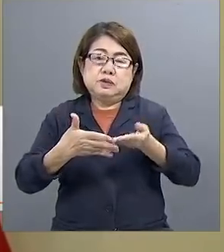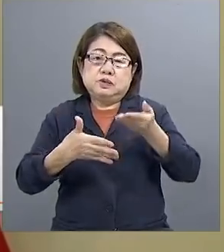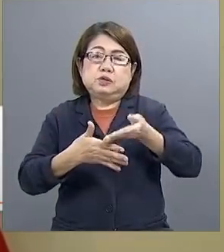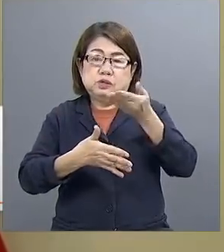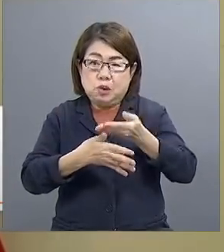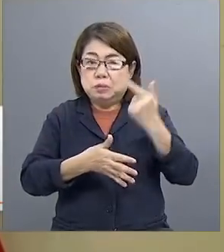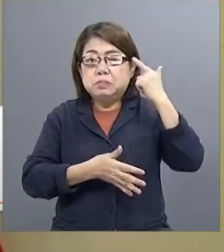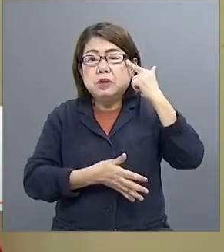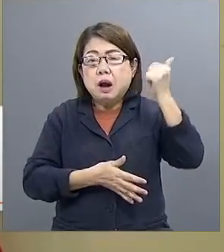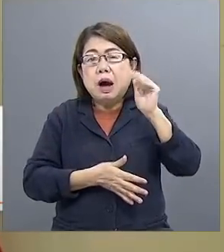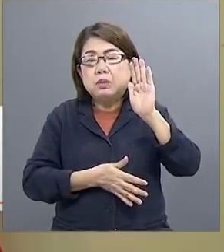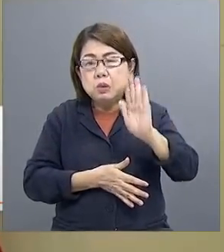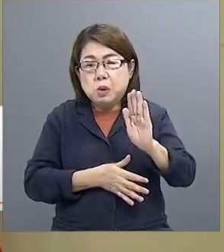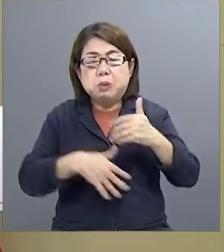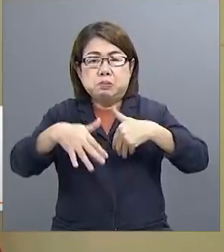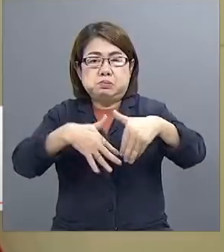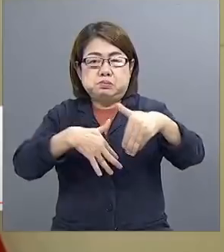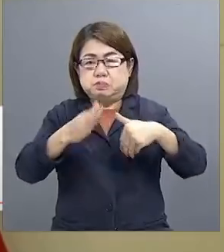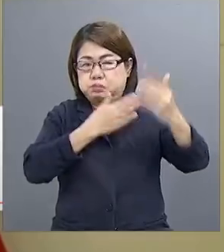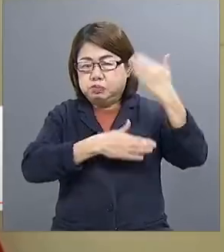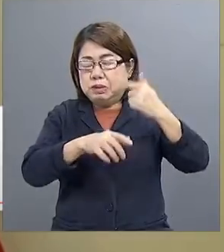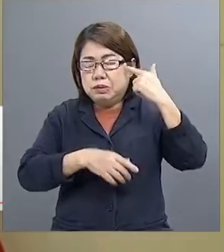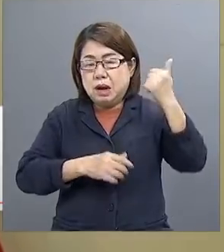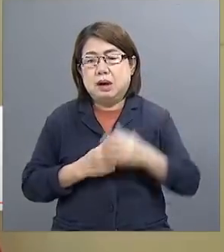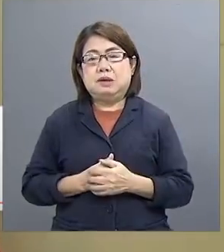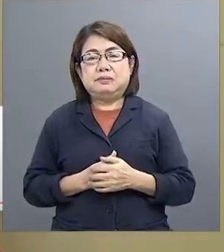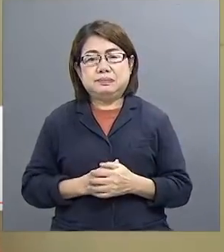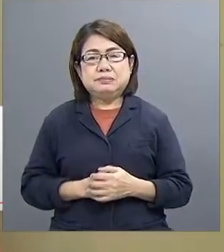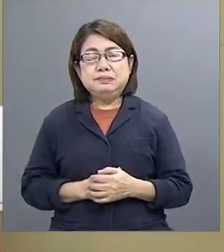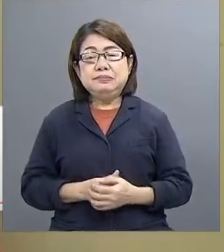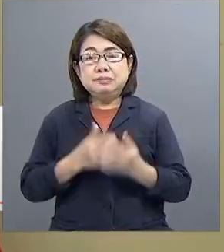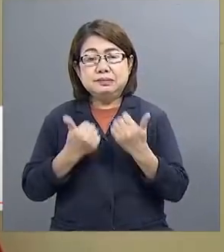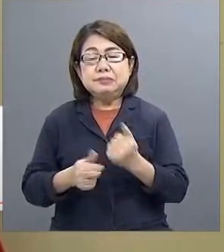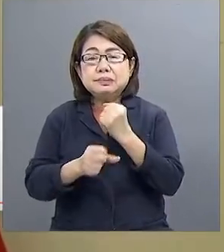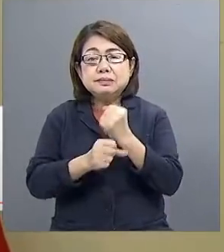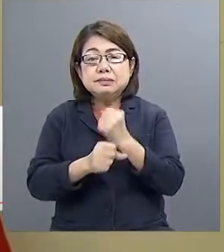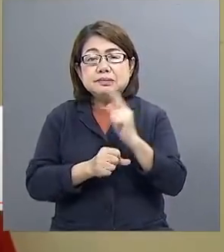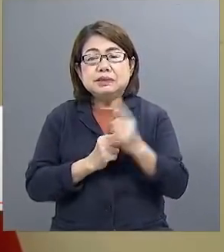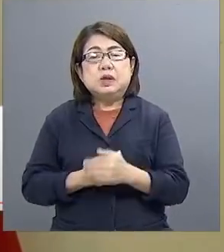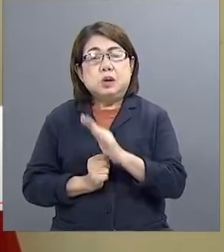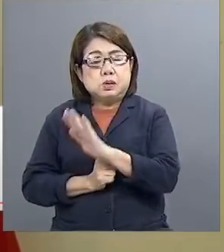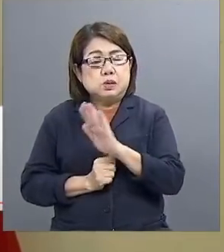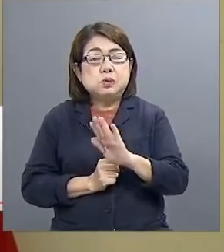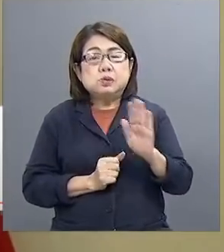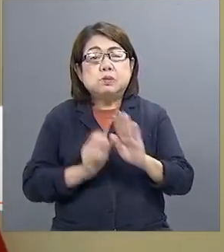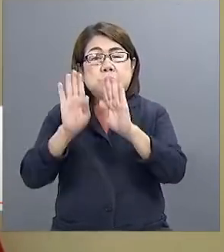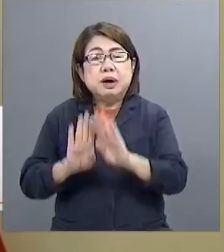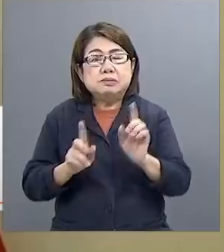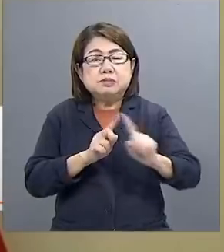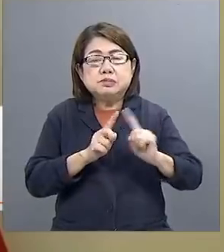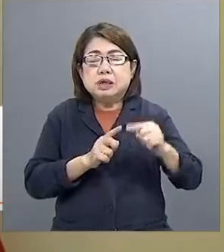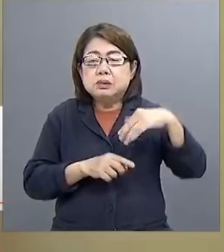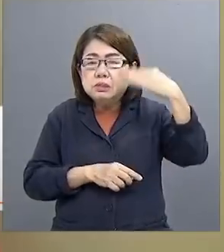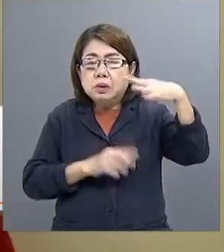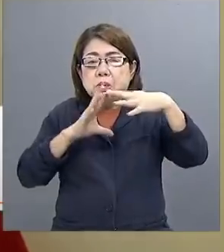และอาจจะต้องมีการรื้อฟื้นสูตรกันนิดนึงนะเพราะว่าการทำสูตรต่างๆมันเลือนหายไปตามกาลเวลาด้วยนะครับแบบ